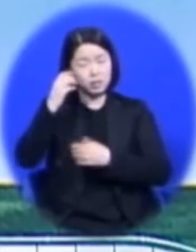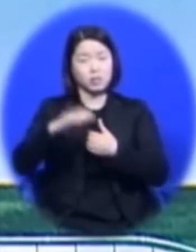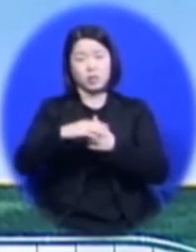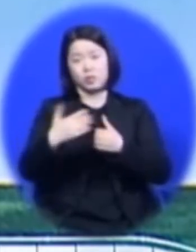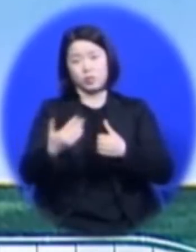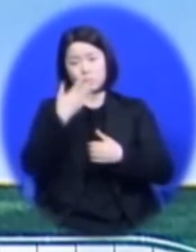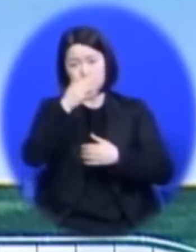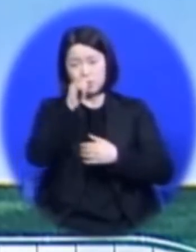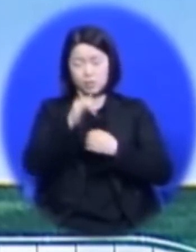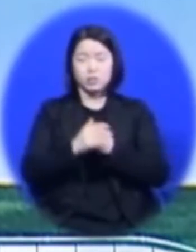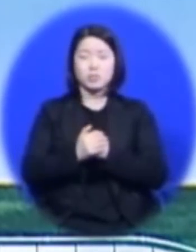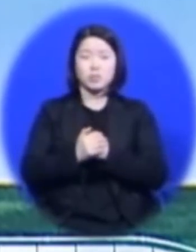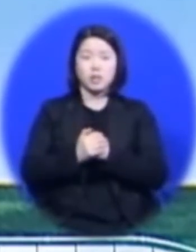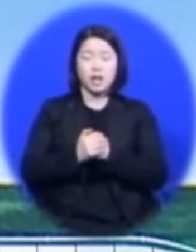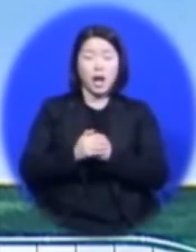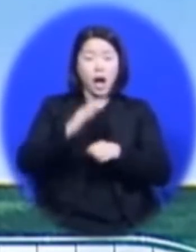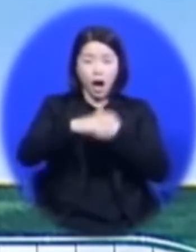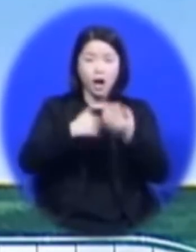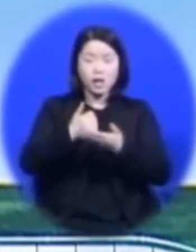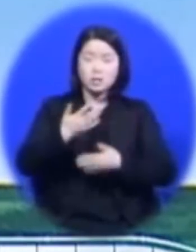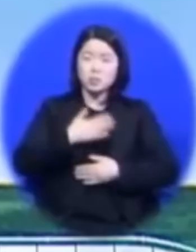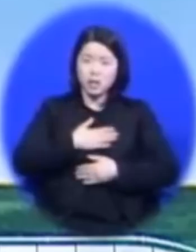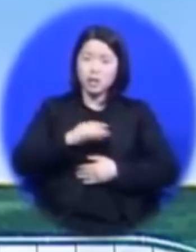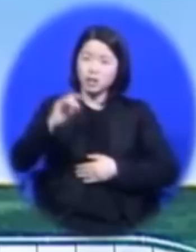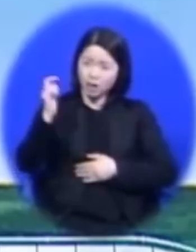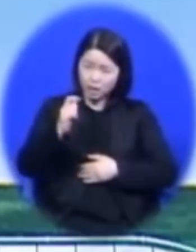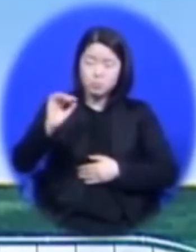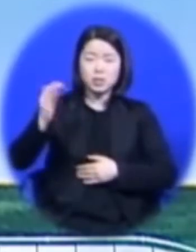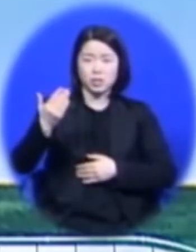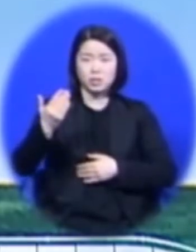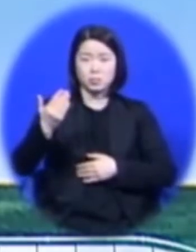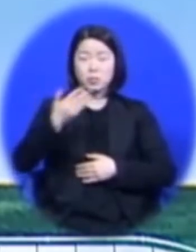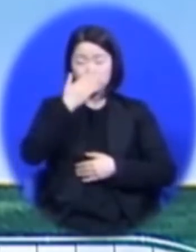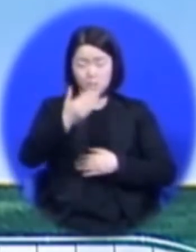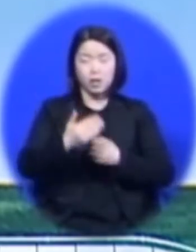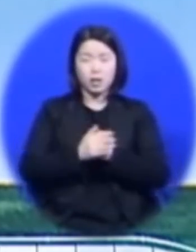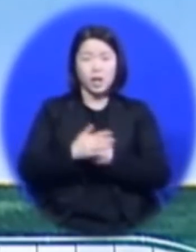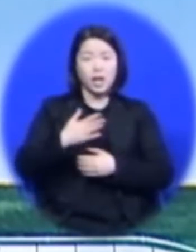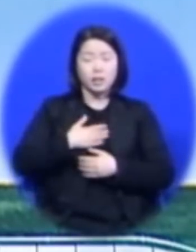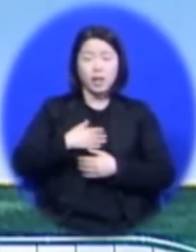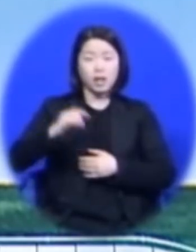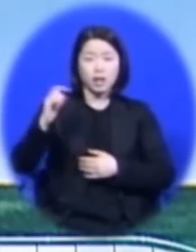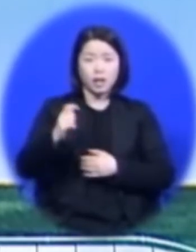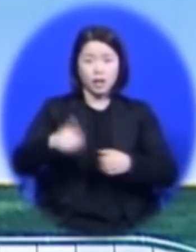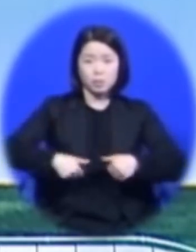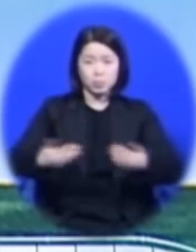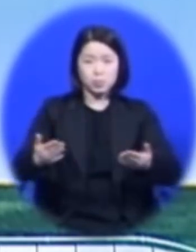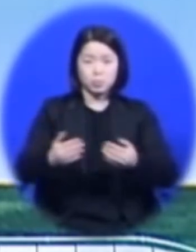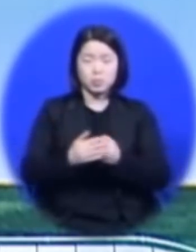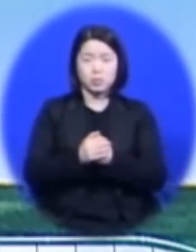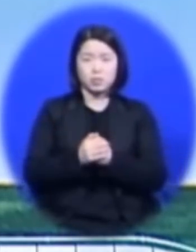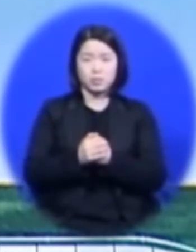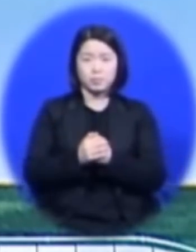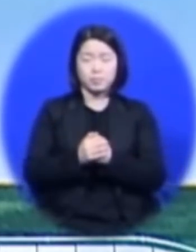있었다 그랬어 하나님이 네 강함이 되시면 되잖아 내가 강할 필요가 없잖아